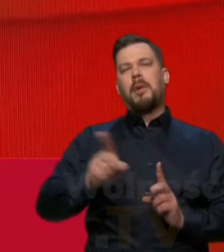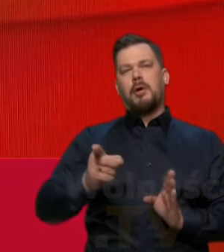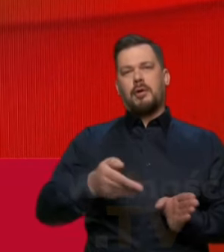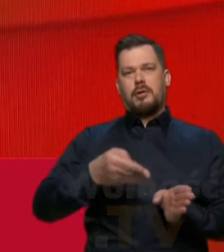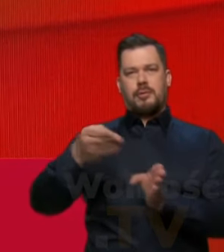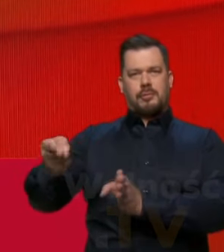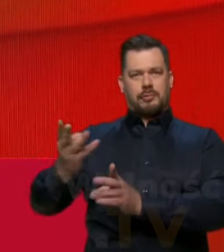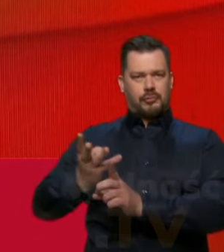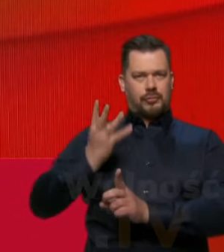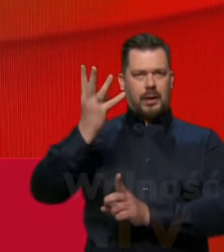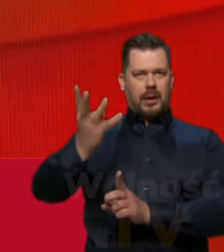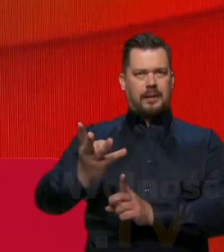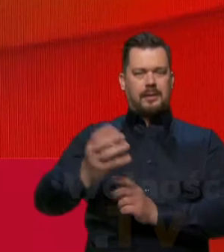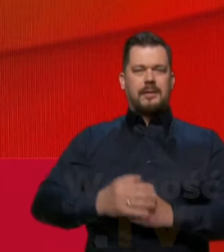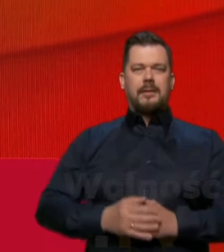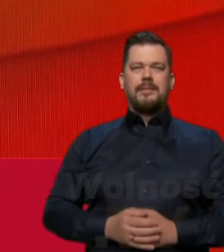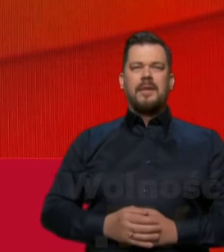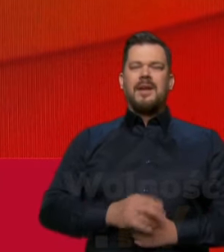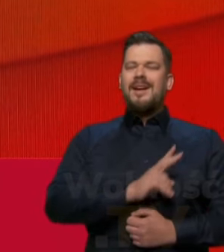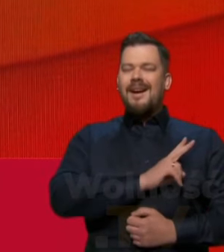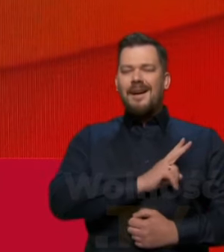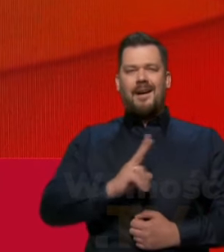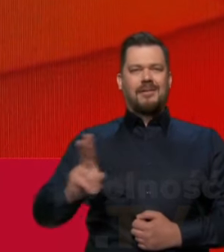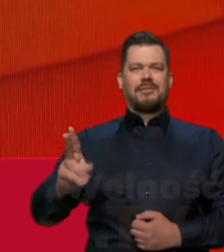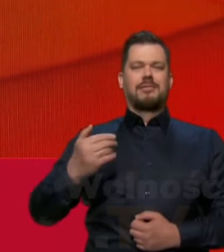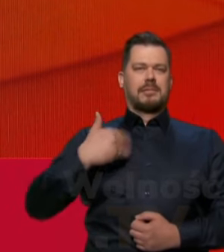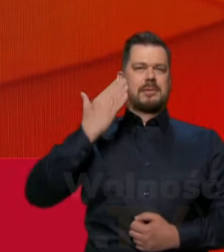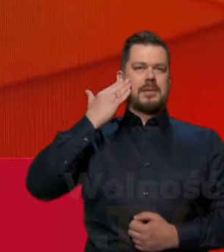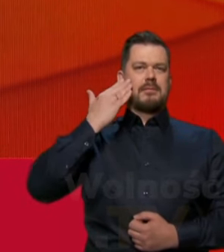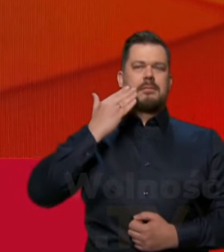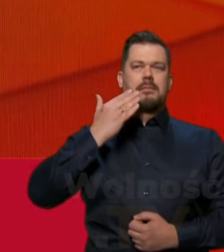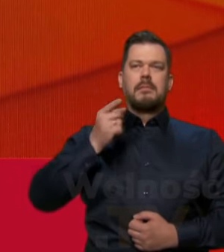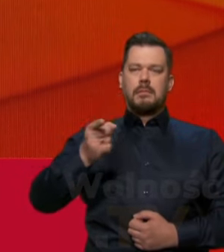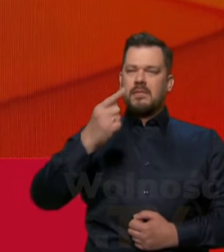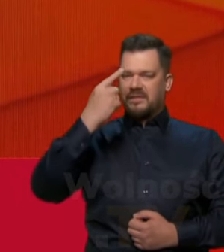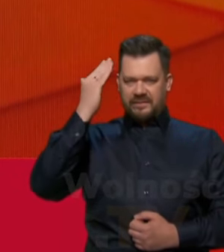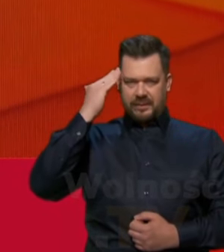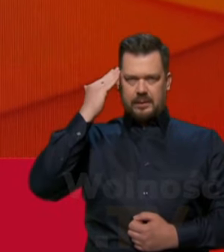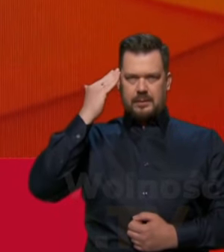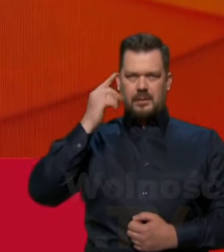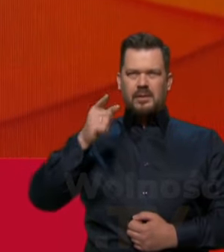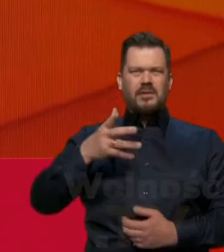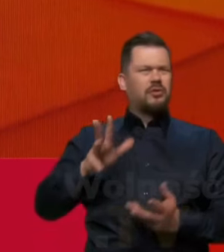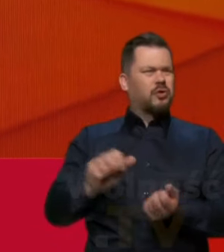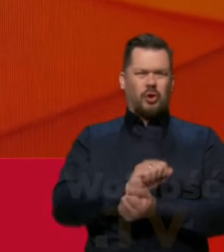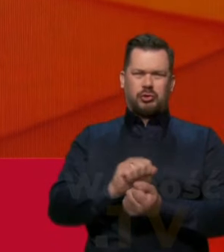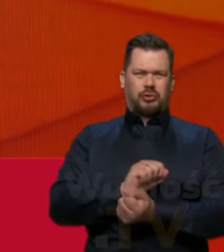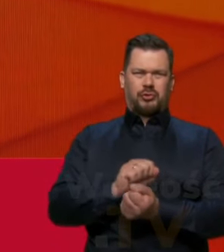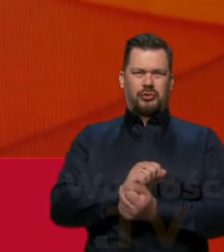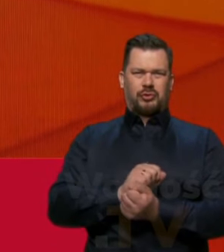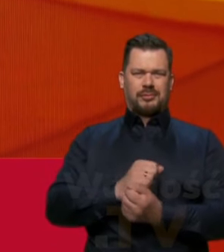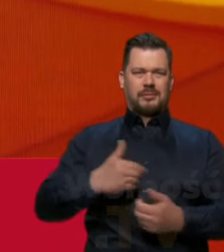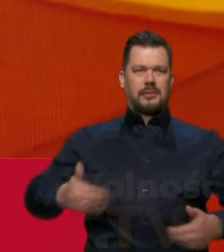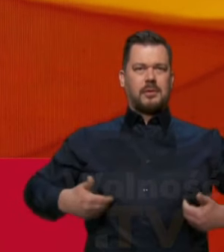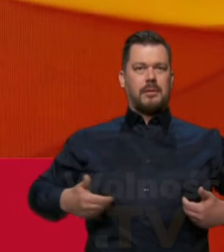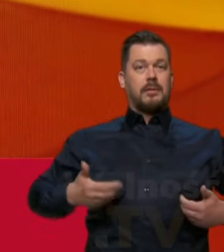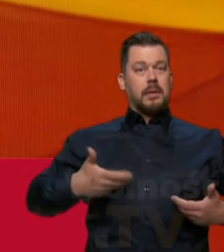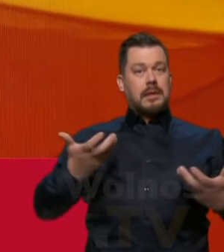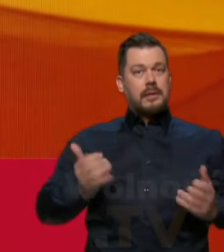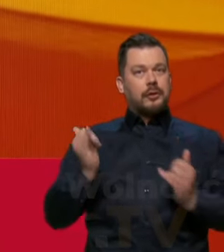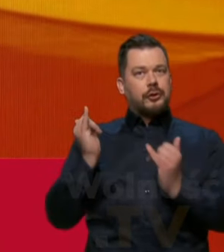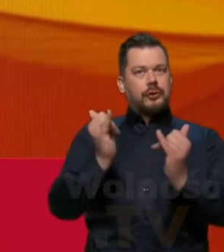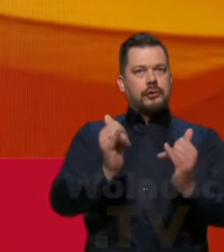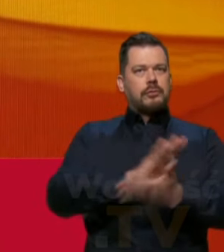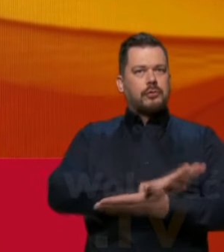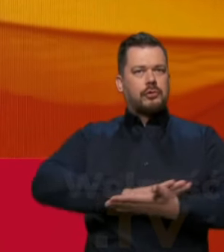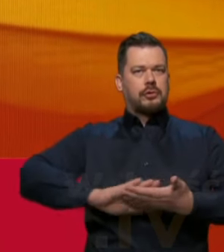4 latach. Wszystkie instytucje, jakie znam, mówią o tym, jak to jest szkodliwe, a my po prostu chcemy zadbać o to, żeby było